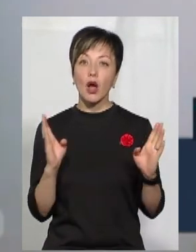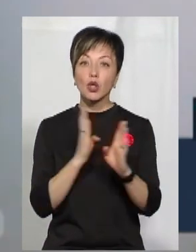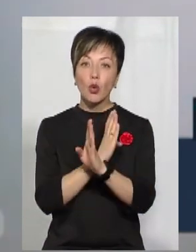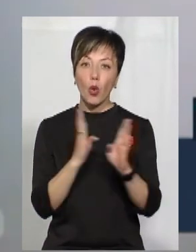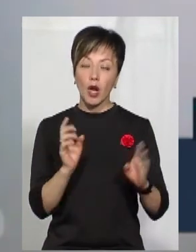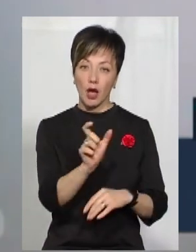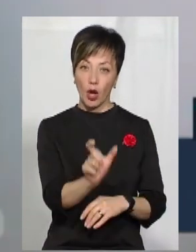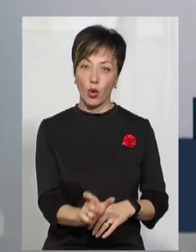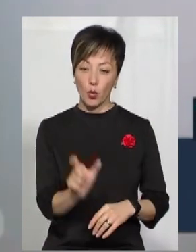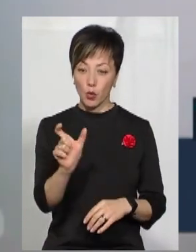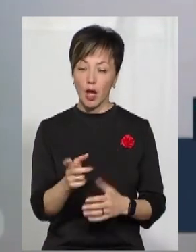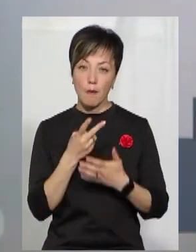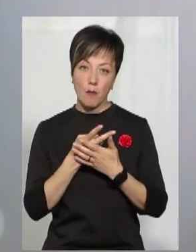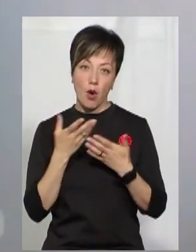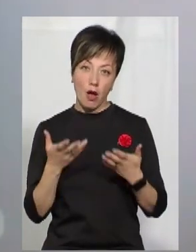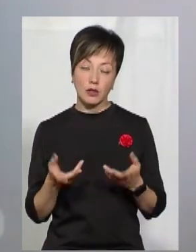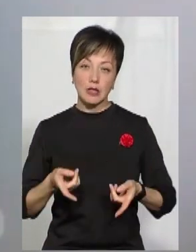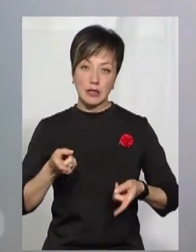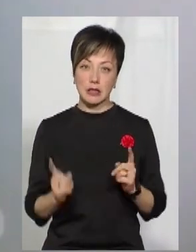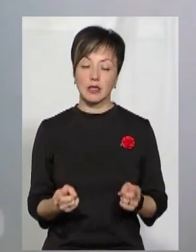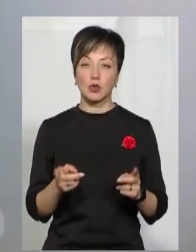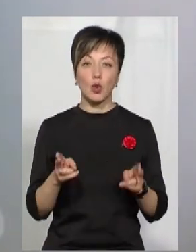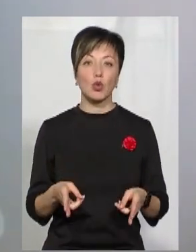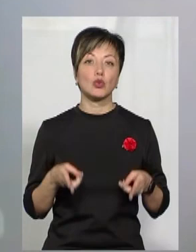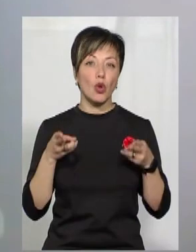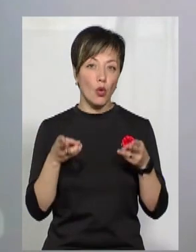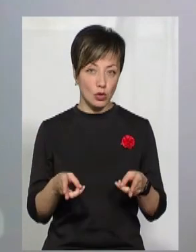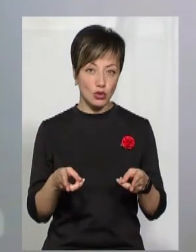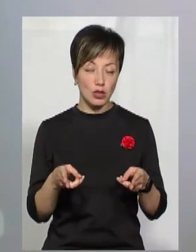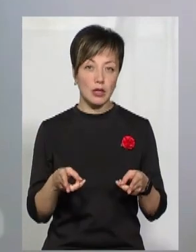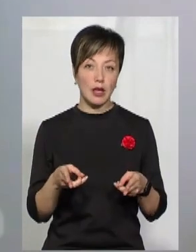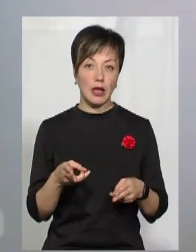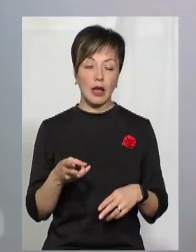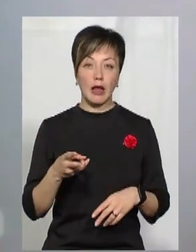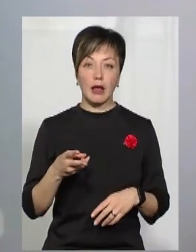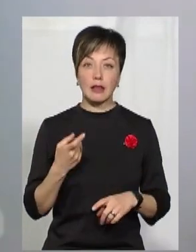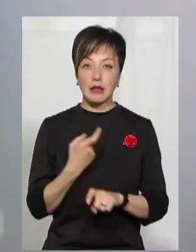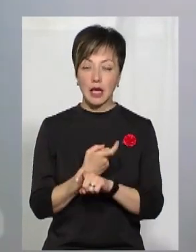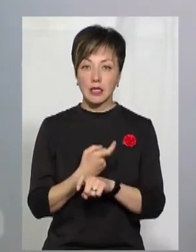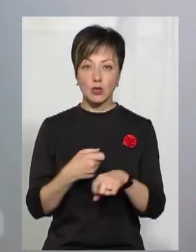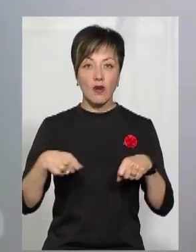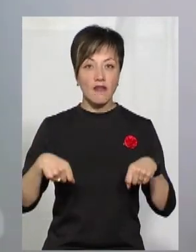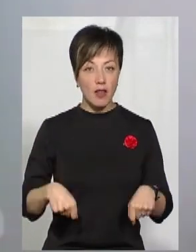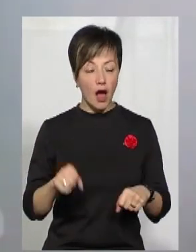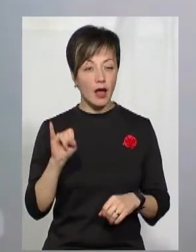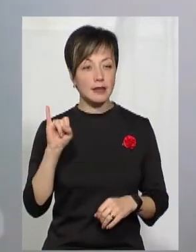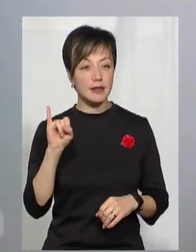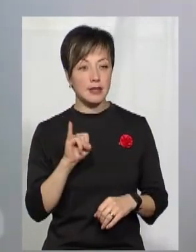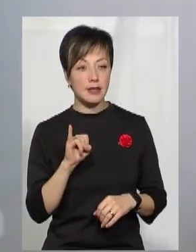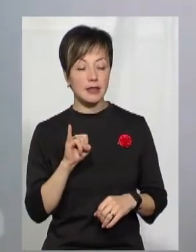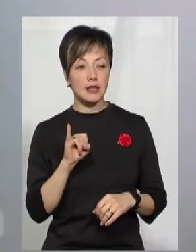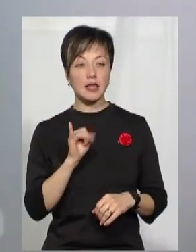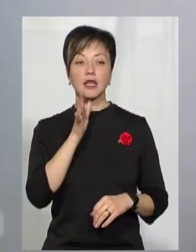показують дійсно беззаперечні злочини нацистської влади. І